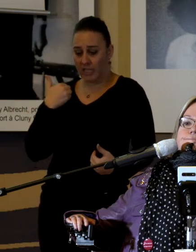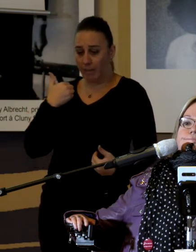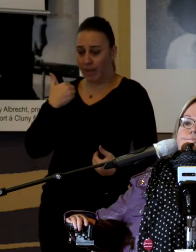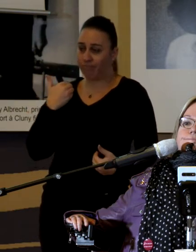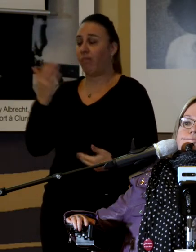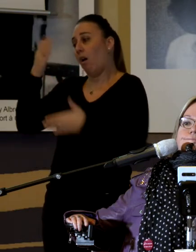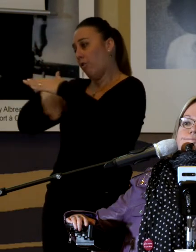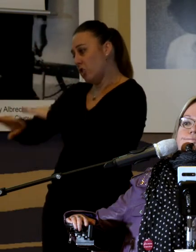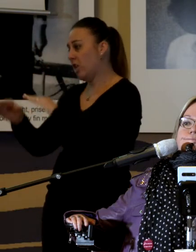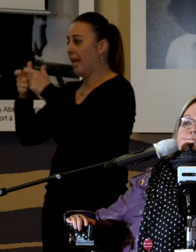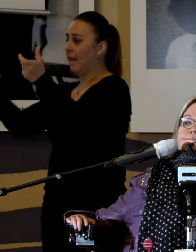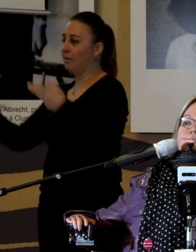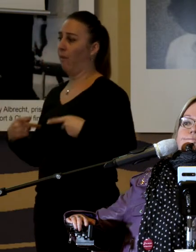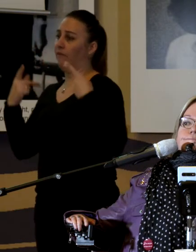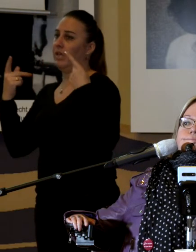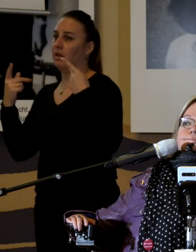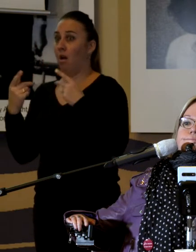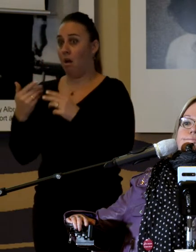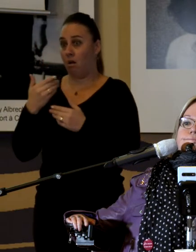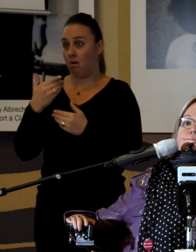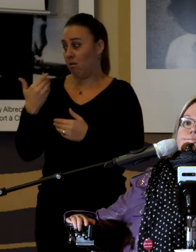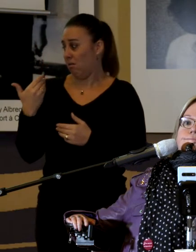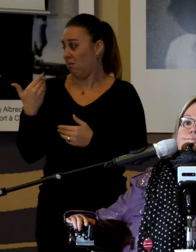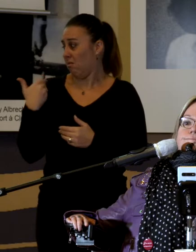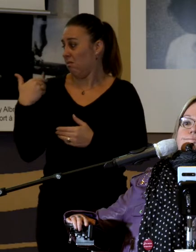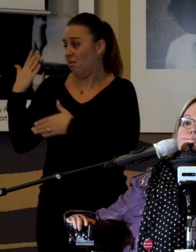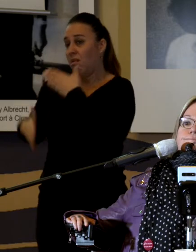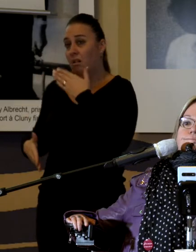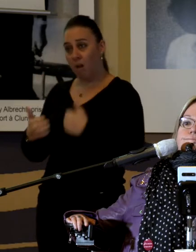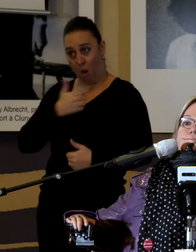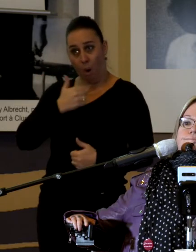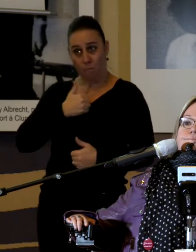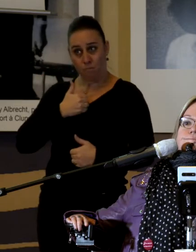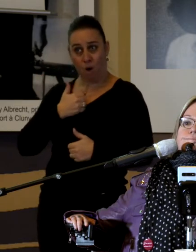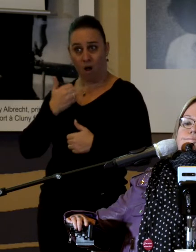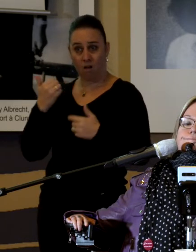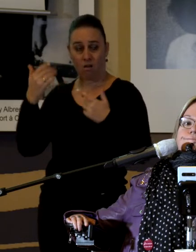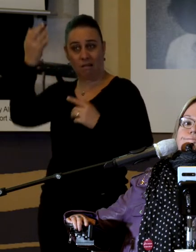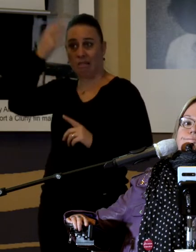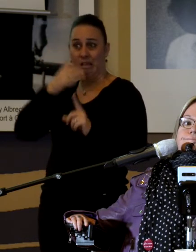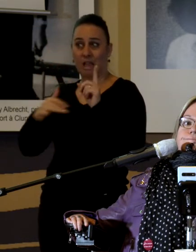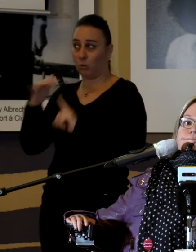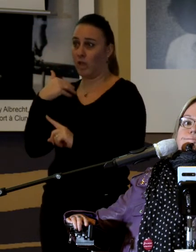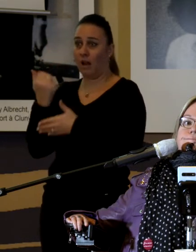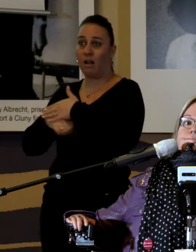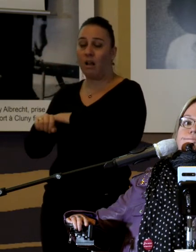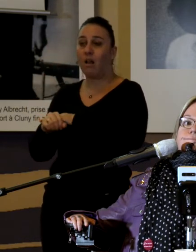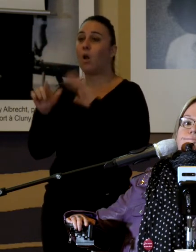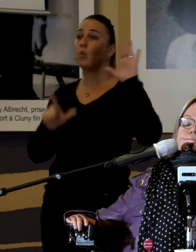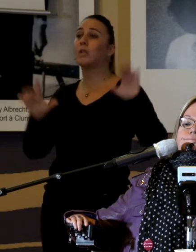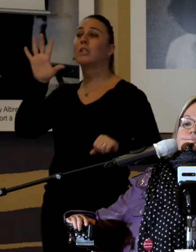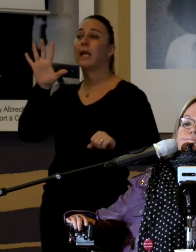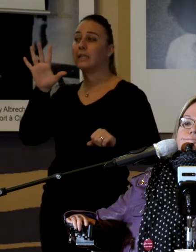les personnes handicapées. Bon, jusqu'à une date récente. Hein. Moi aussi, si vous voulez, c'était mon destin social, hein, à l'époque où je suis née. Hein. Les lois de 75,